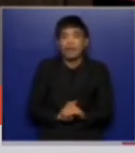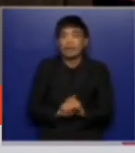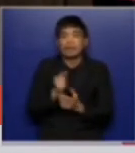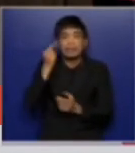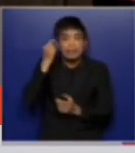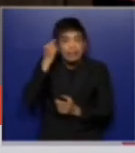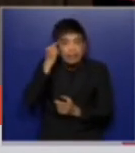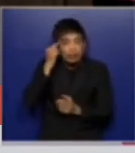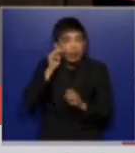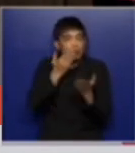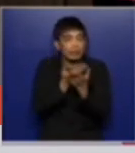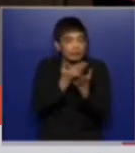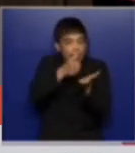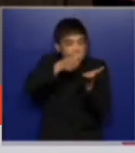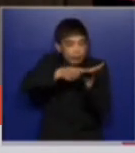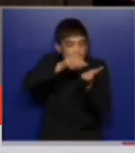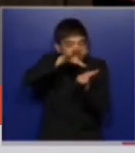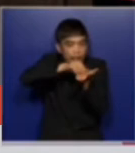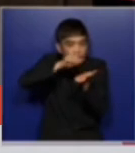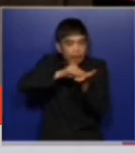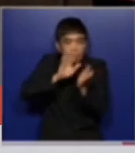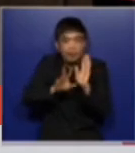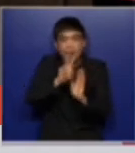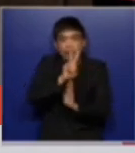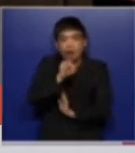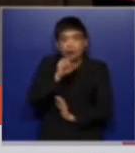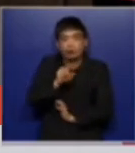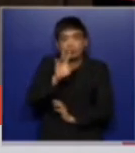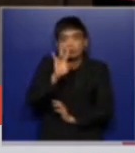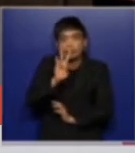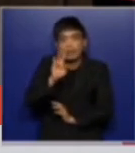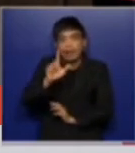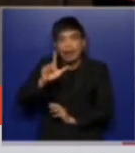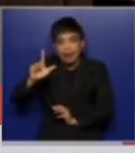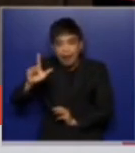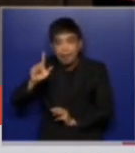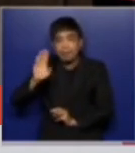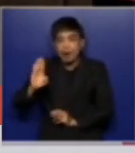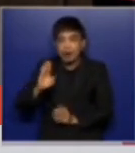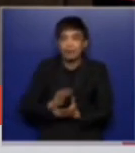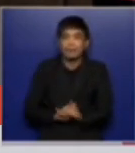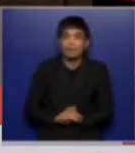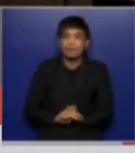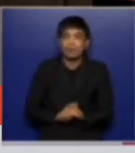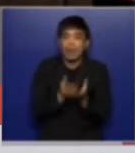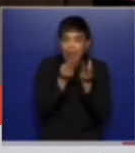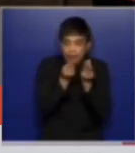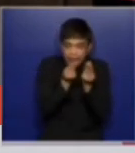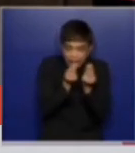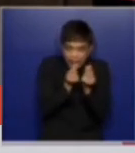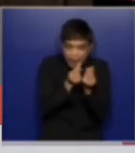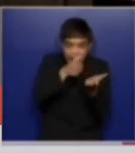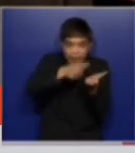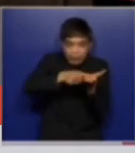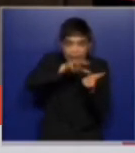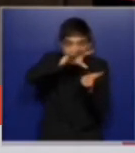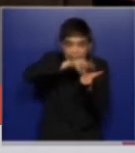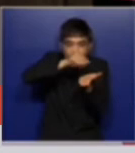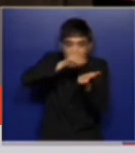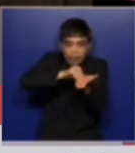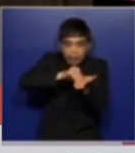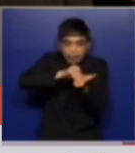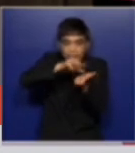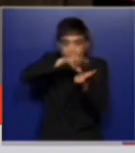ได้อยู่ที่ 2.67 ล้านล้านท่านประธานครับจากตัวเลขการจัดเก็บของ3กรมภา